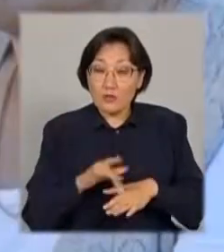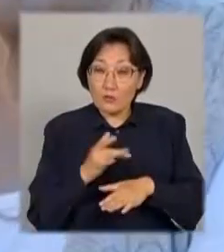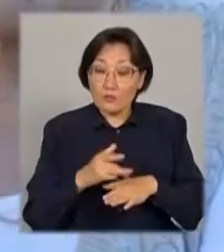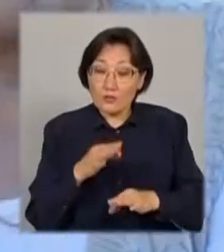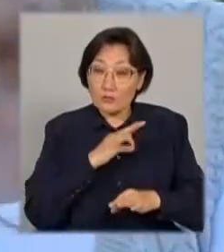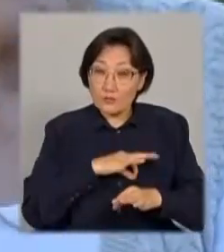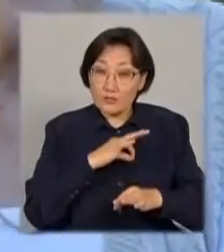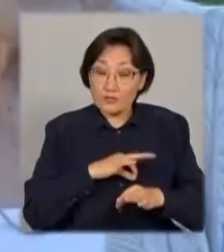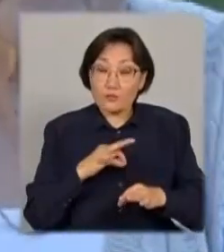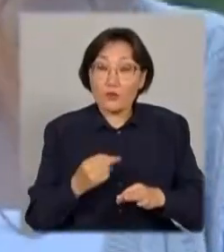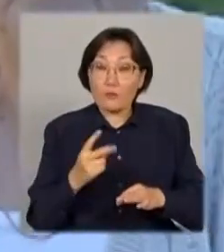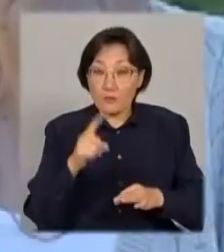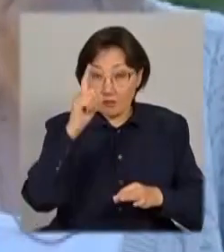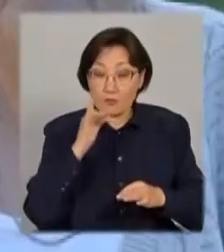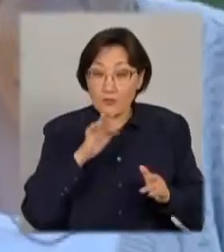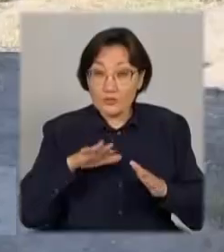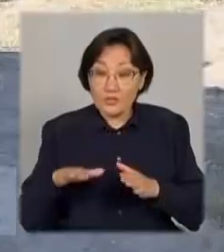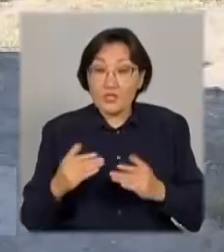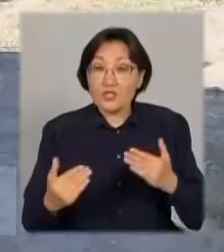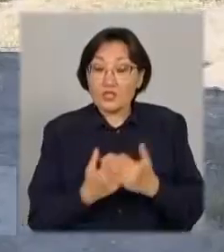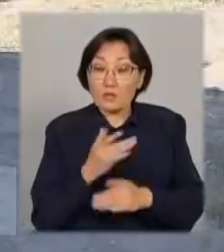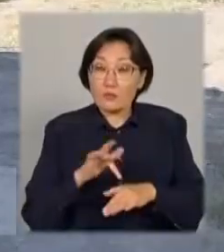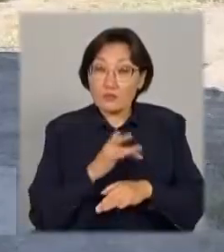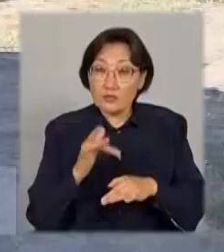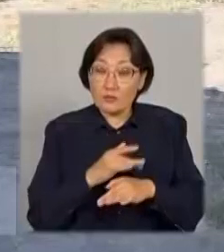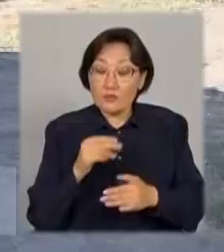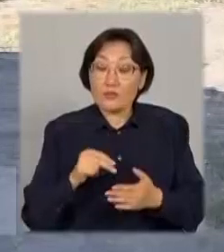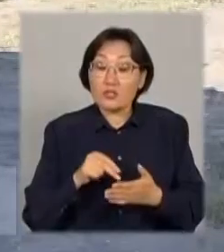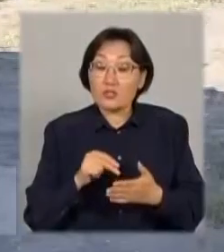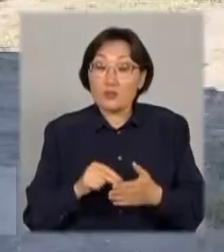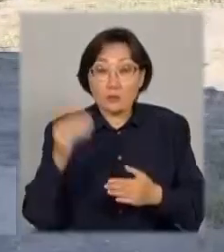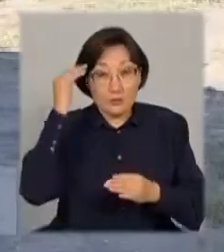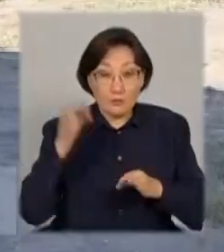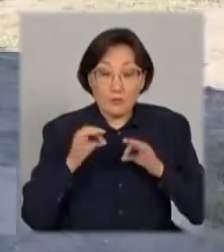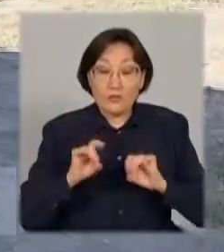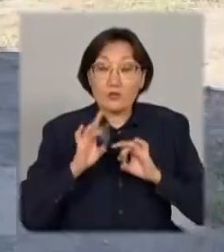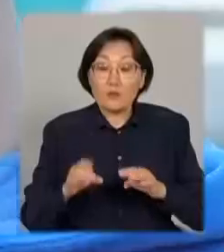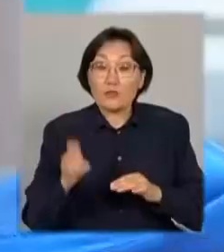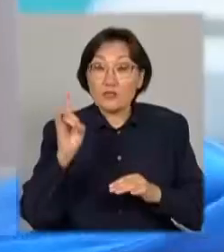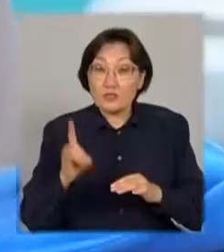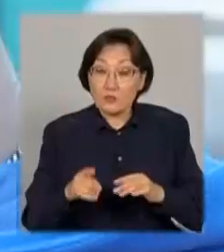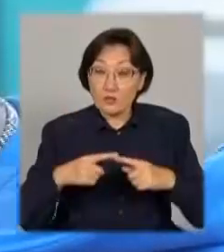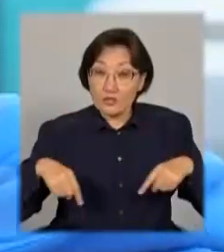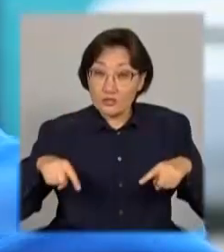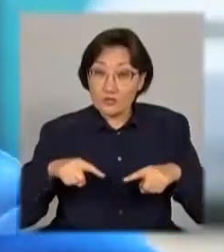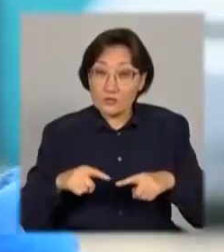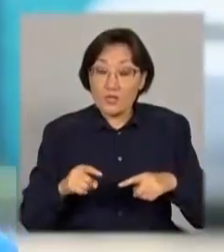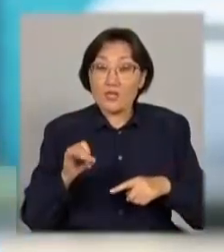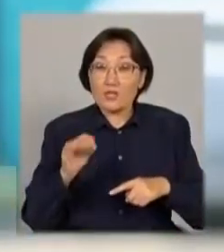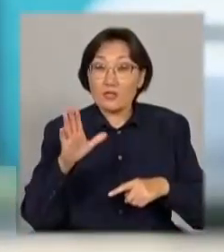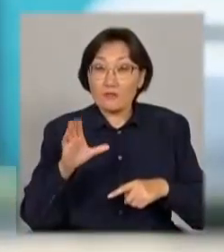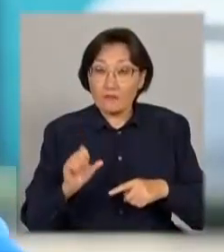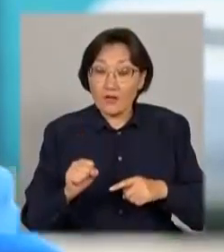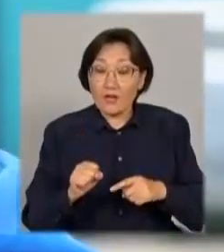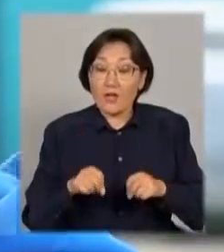бердік, госпошасын төледік. Енді қазір отырмыз. Әкімдікпен келісім шарт жасасып, өз үйін сүруге келісім бергендердің